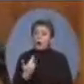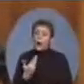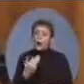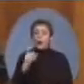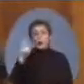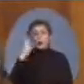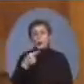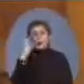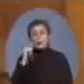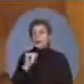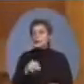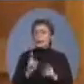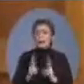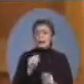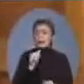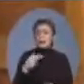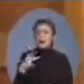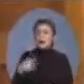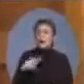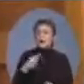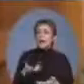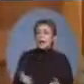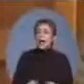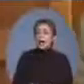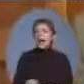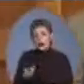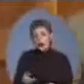renier sa parole est la meilleure façon